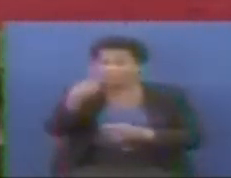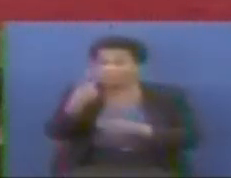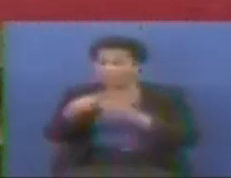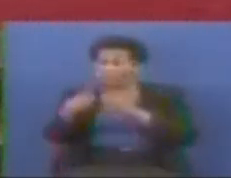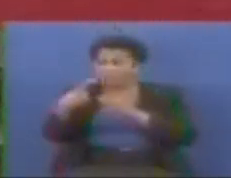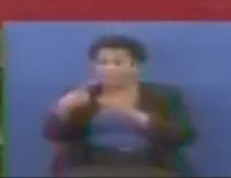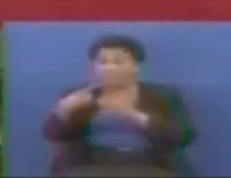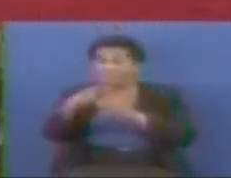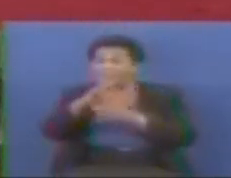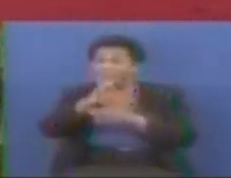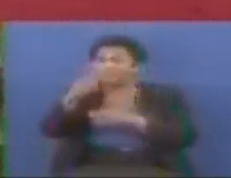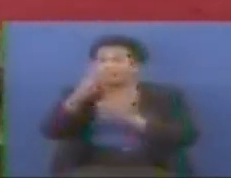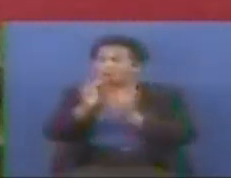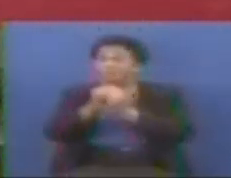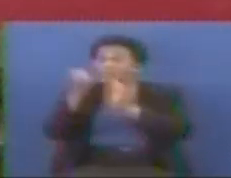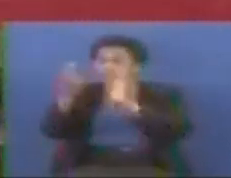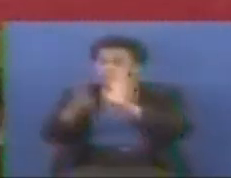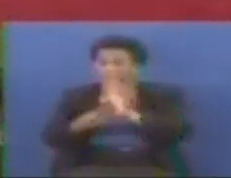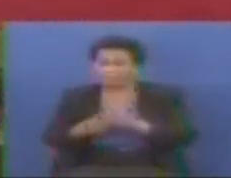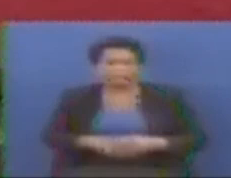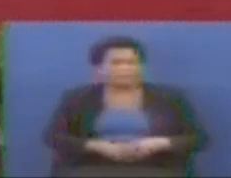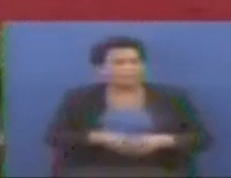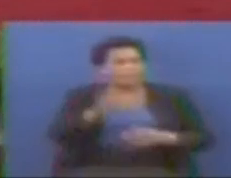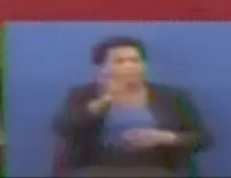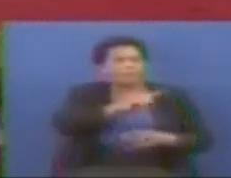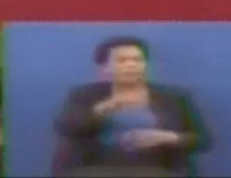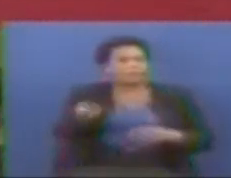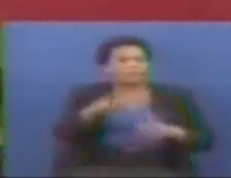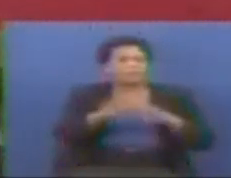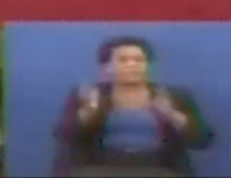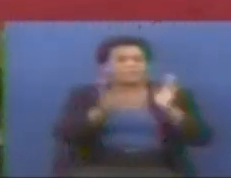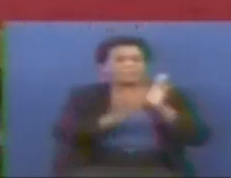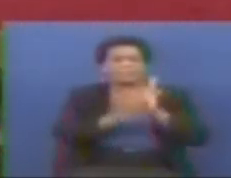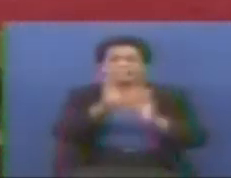watu wake zimewekwa kituoni. Asante sana Mheshimiwa Naibu.